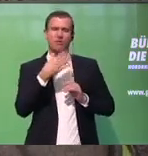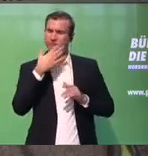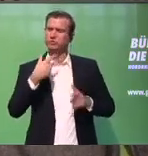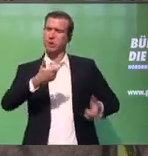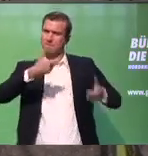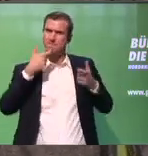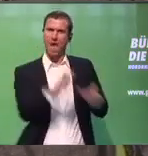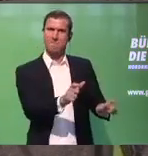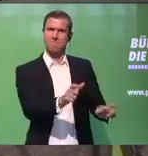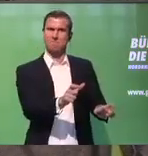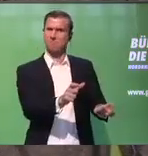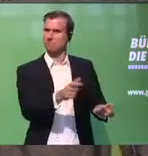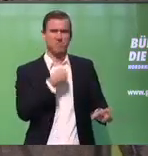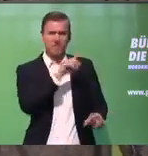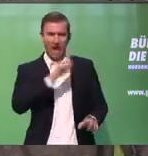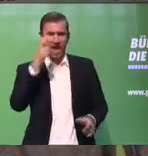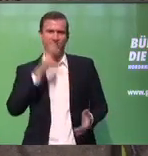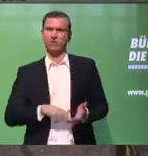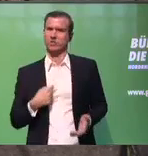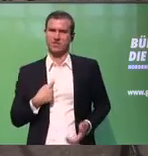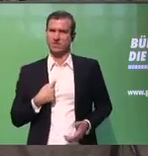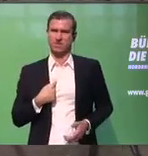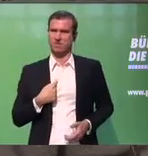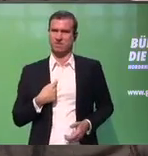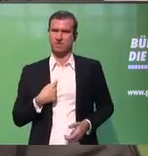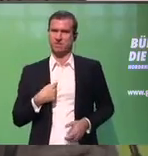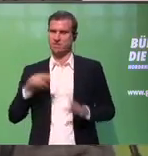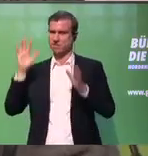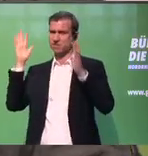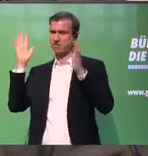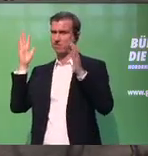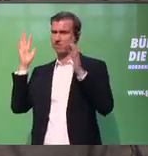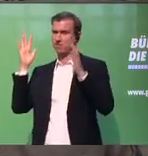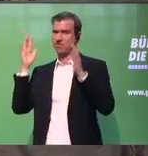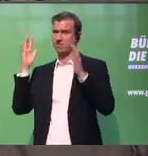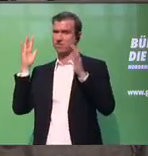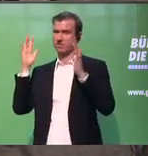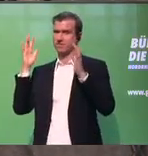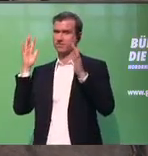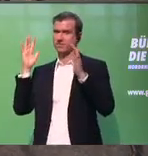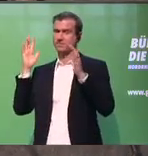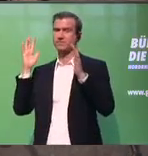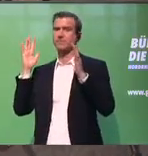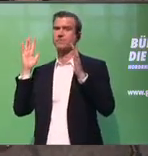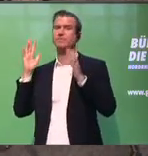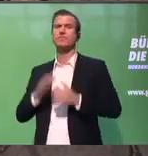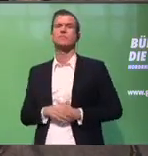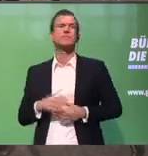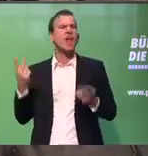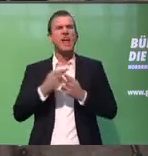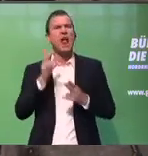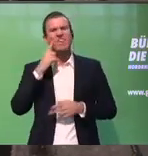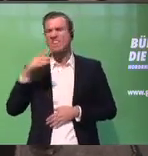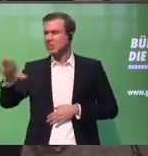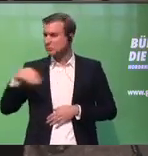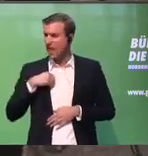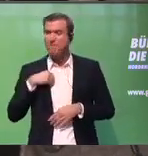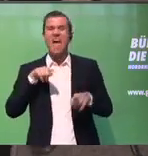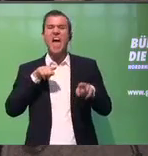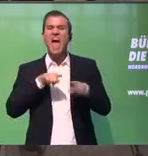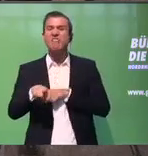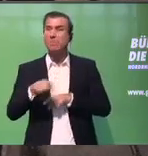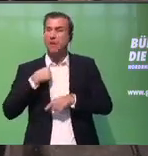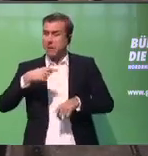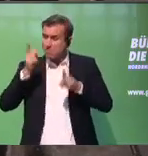die Rechnung machen. Und wenn wir dafür mit der FDP